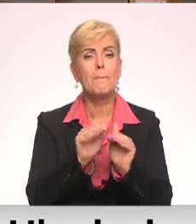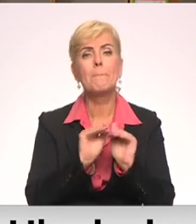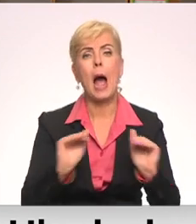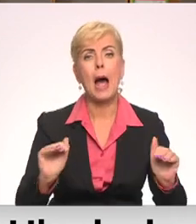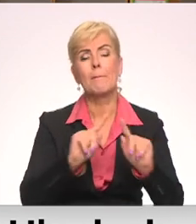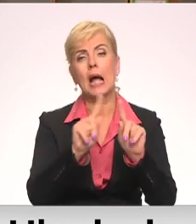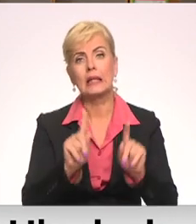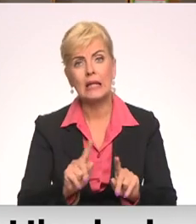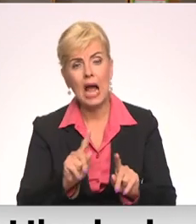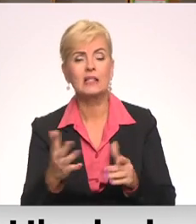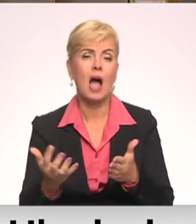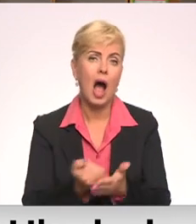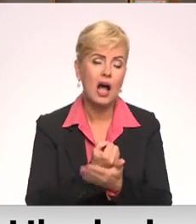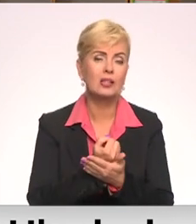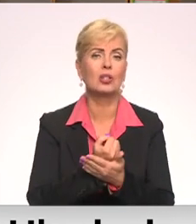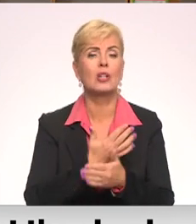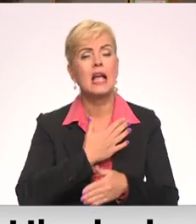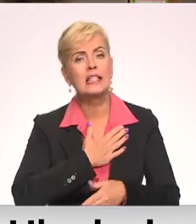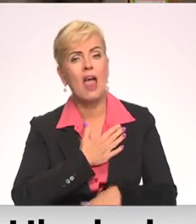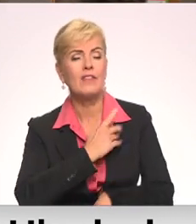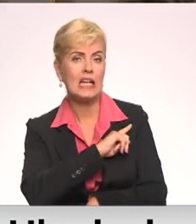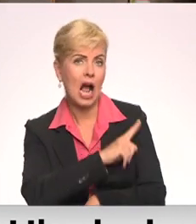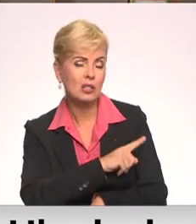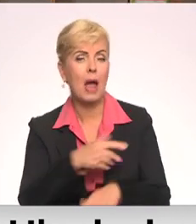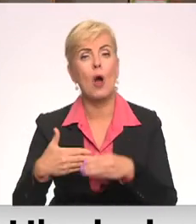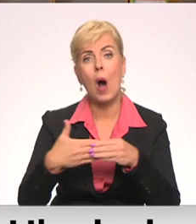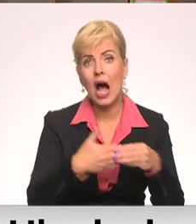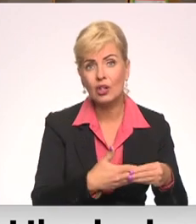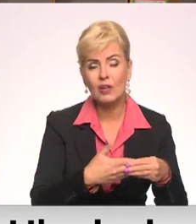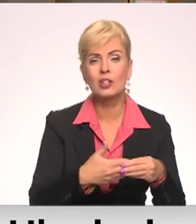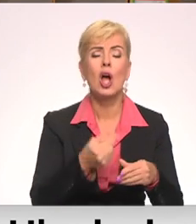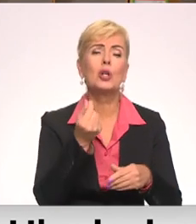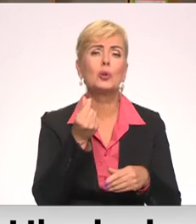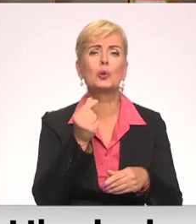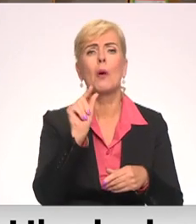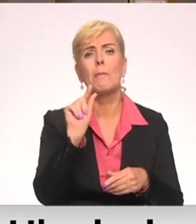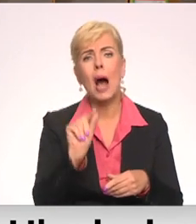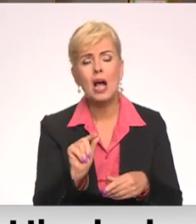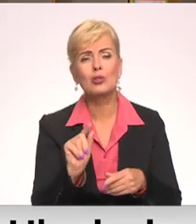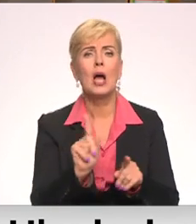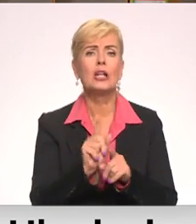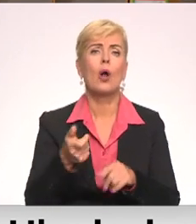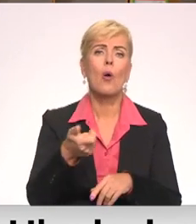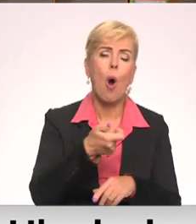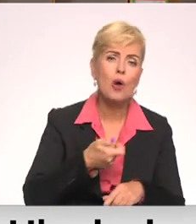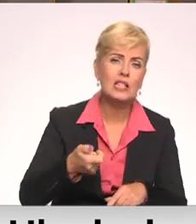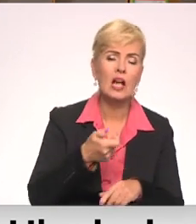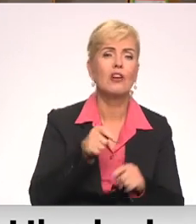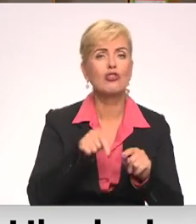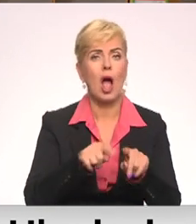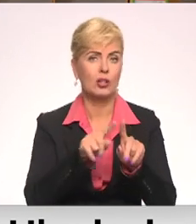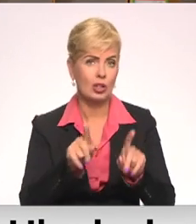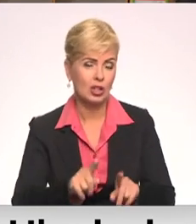pamatlietas, atrast sevi iespēju un atvest tomēr, ja ir kaut nedaudz kaut kādas konservas, nu, kaut kādas šādas